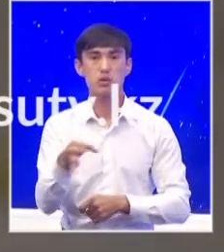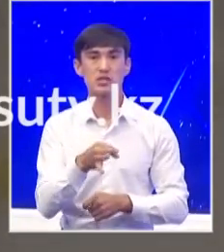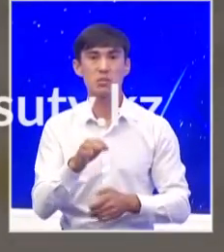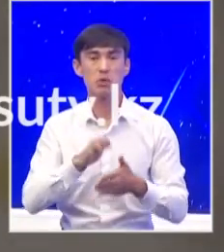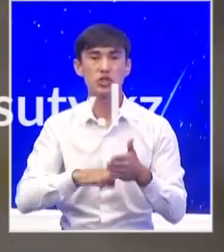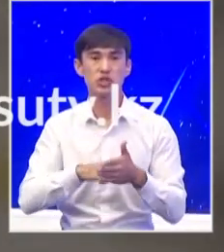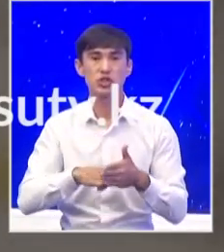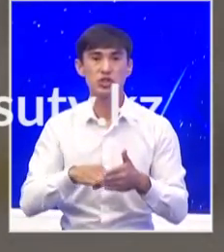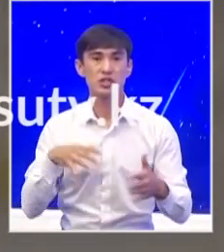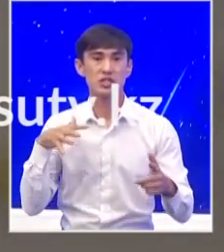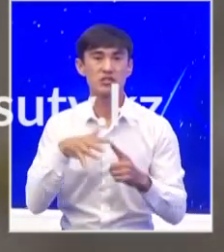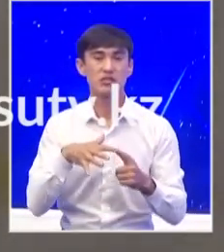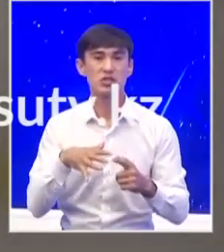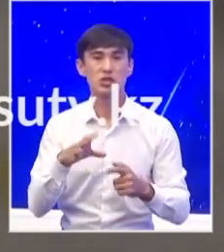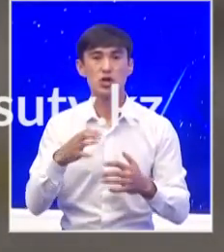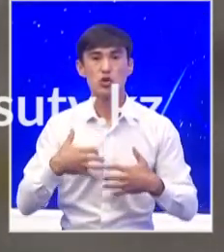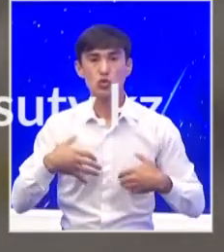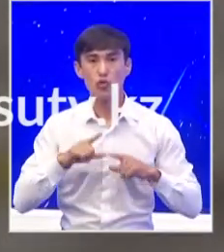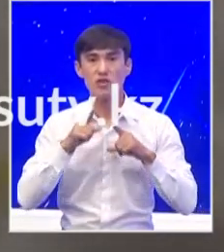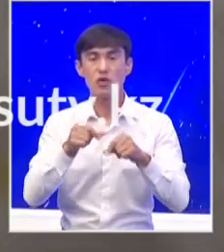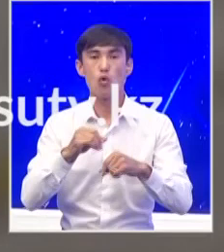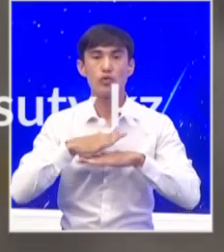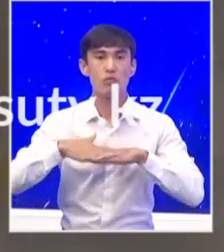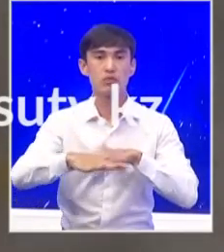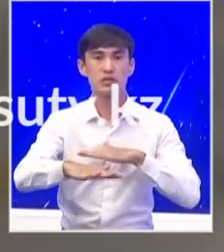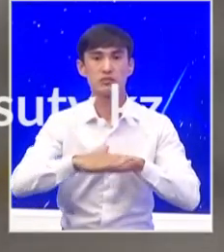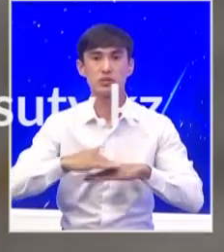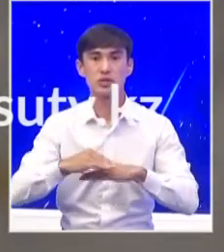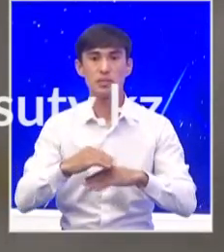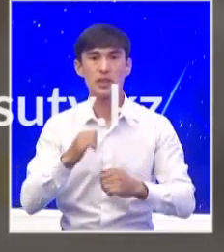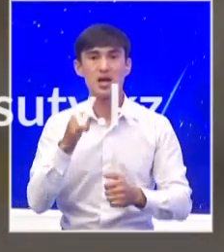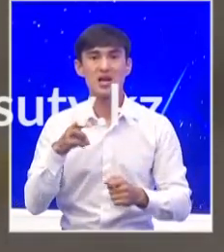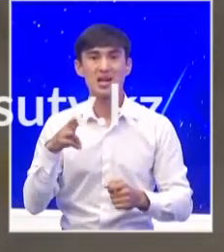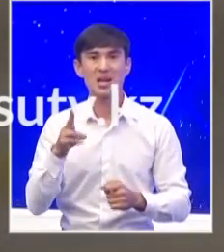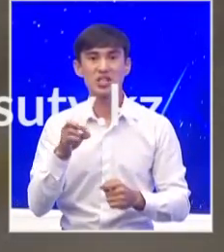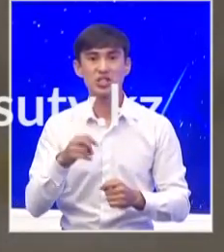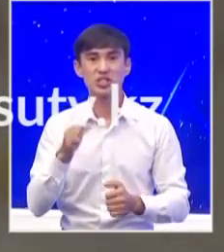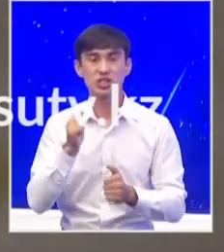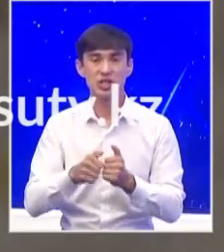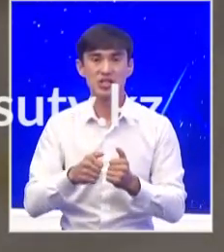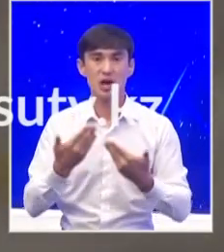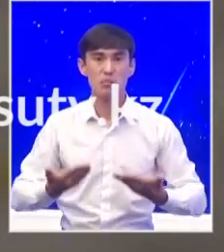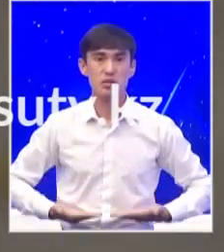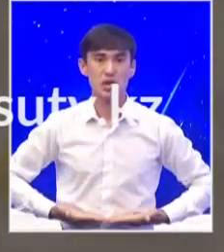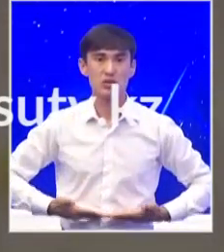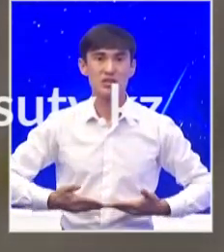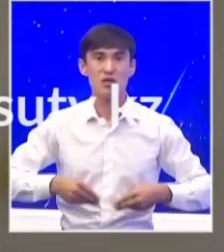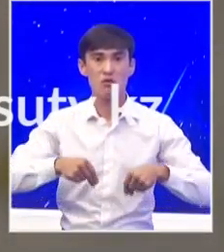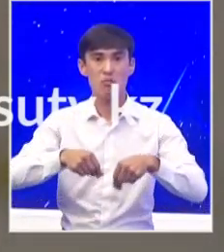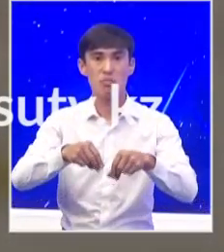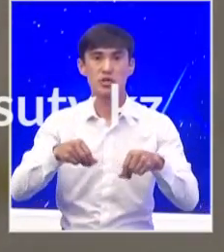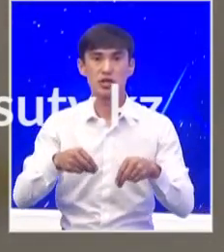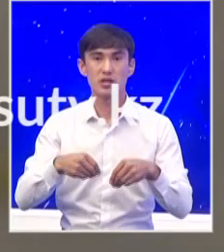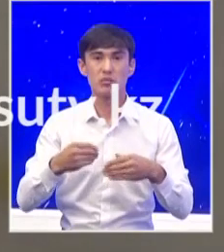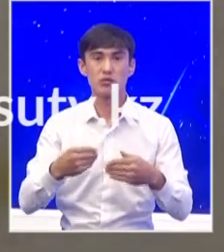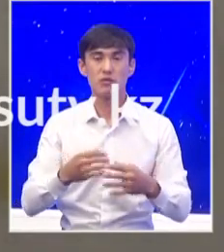не выходит в этом году на пастбища. По словам специалистов, клещи часто обитают в песчаных почвах. Но в этом году их больше